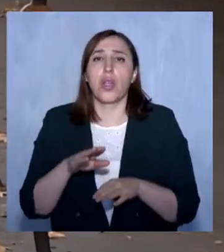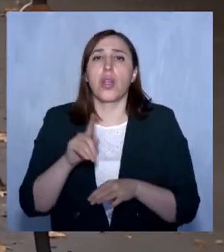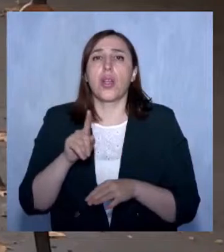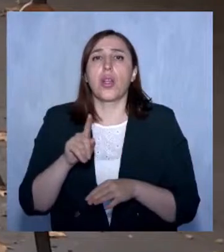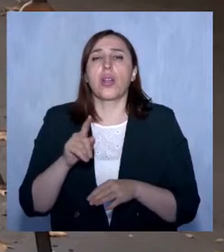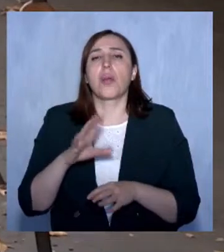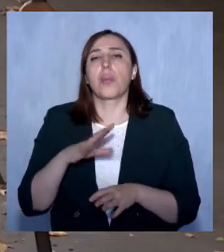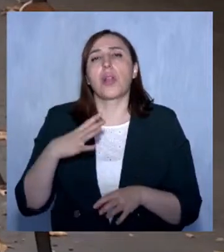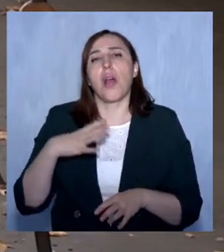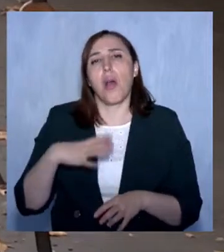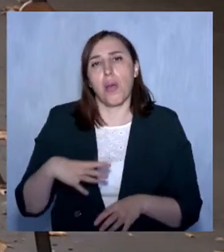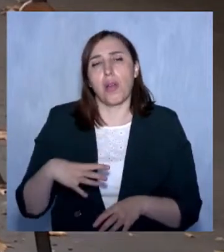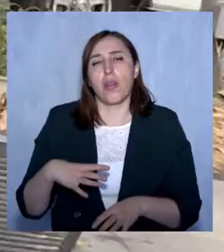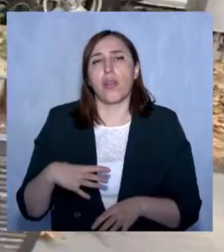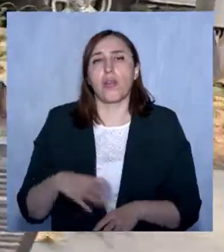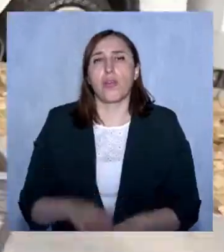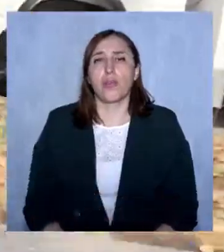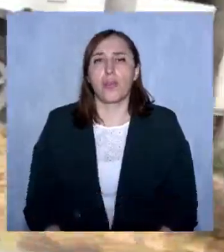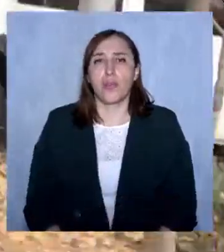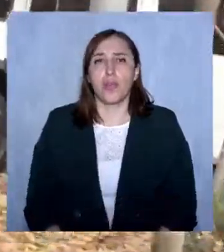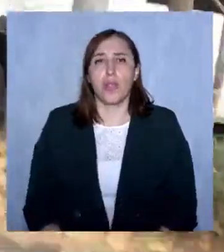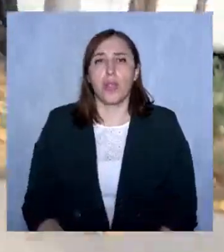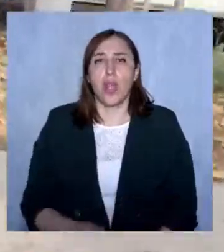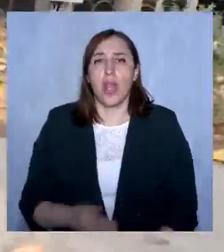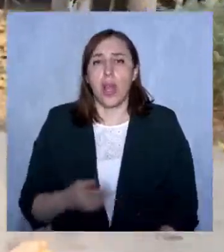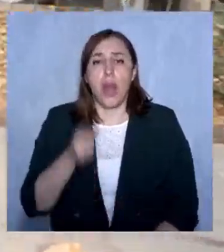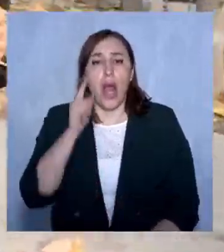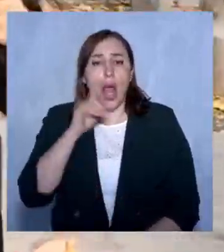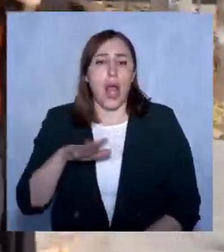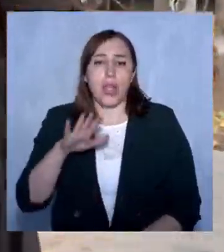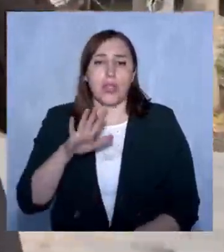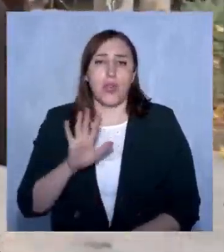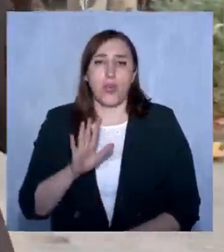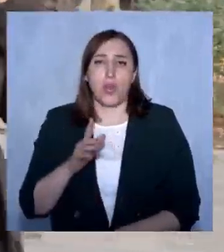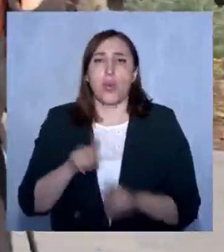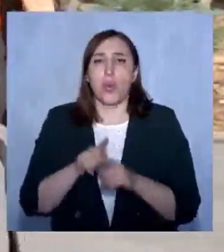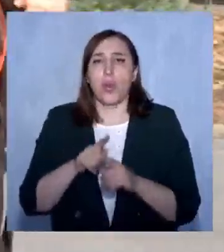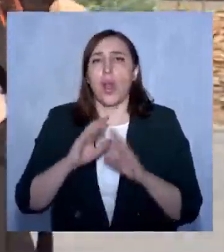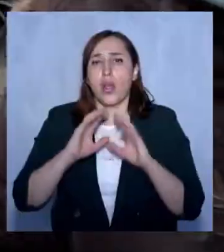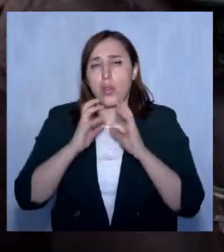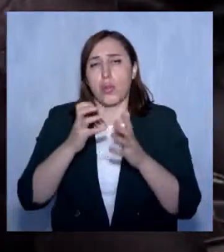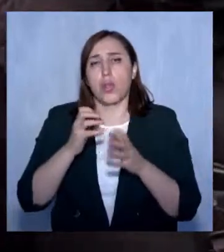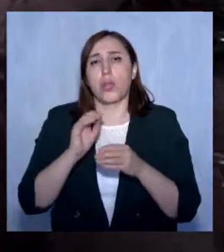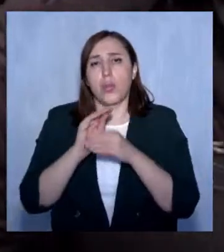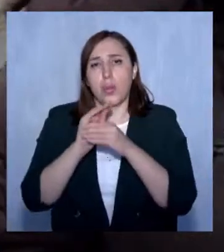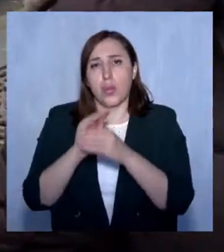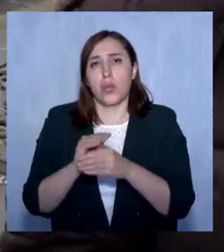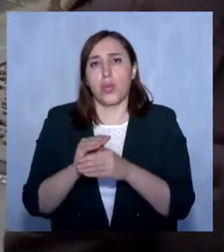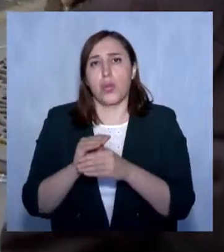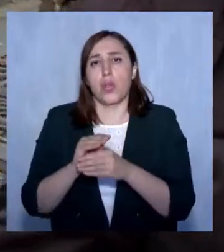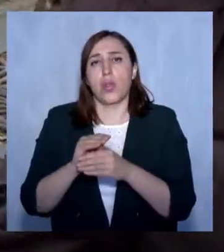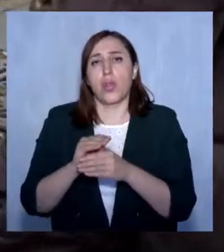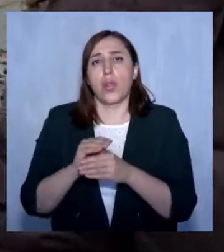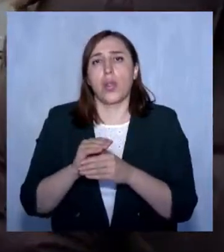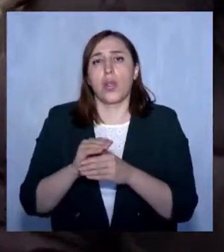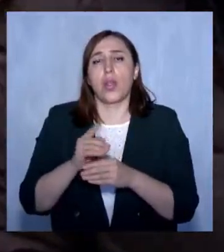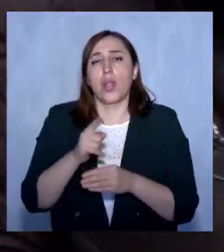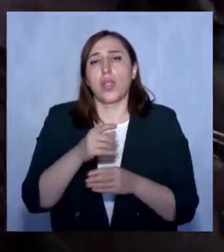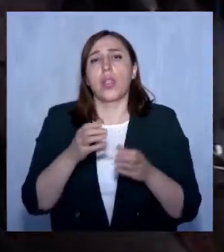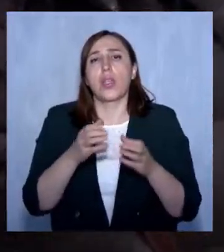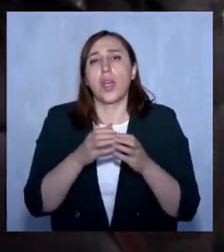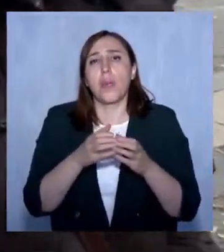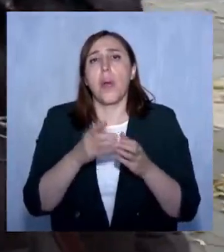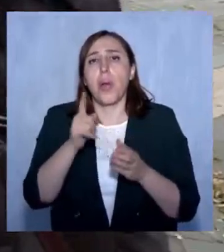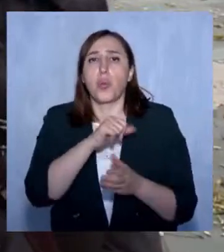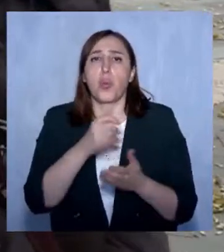համակերպվել դրան։ Ոչ միայն մեր մոտա այդ հանկացումները դրսից ագալի։ Միրան կիրանց կազմակերպվություն։ Սե